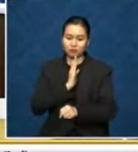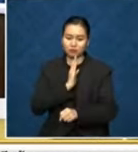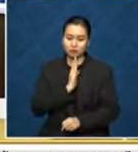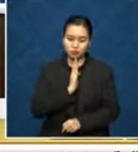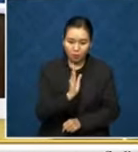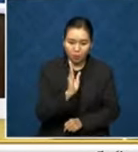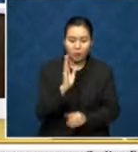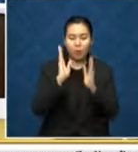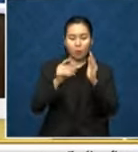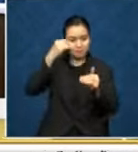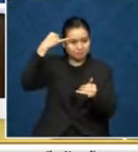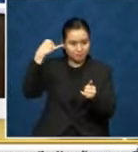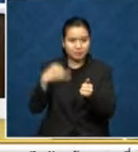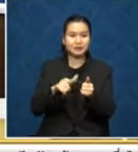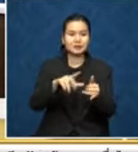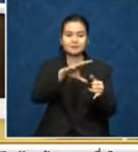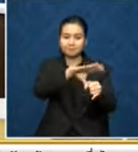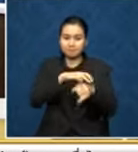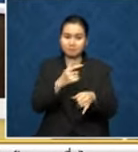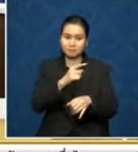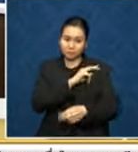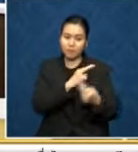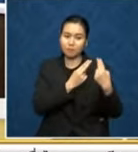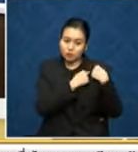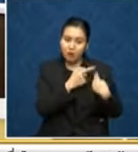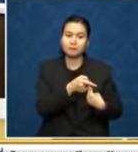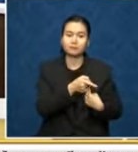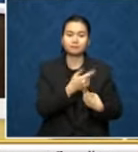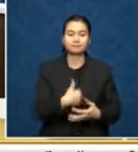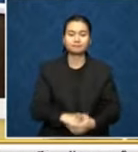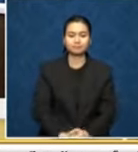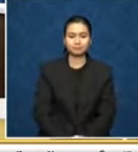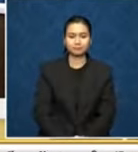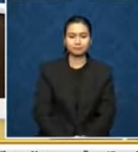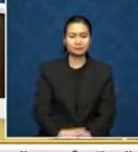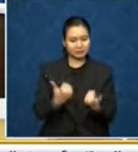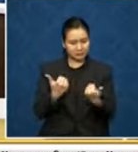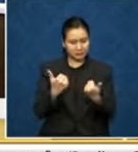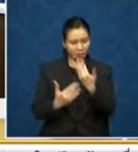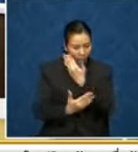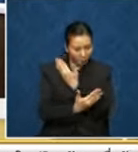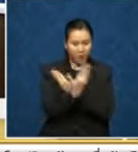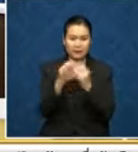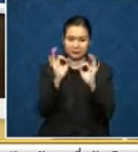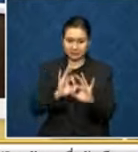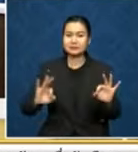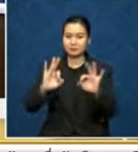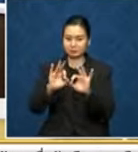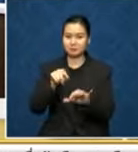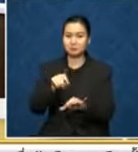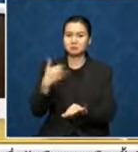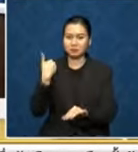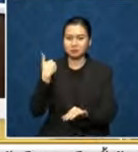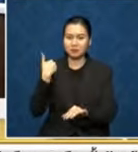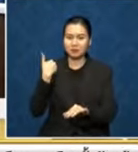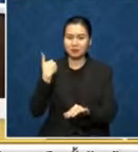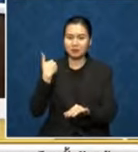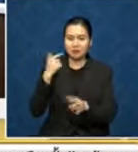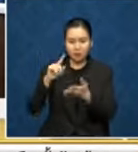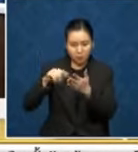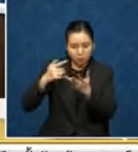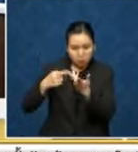ลงคนผิดมาลงโทษมาหาคนมารับผิดชอบต่อเหตุการณ์ในครั้งนั้นได้นี่คือโอกาสสำคัญครับที่จะเหลืออยู่ใน